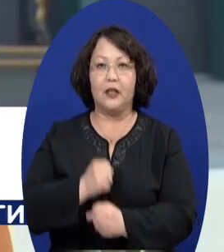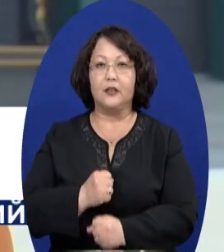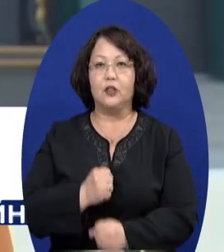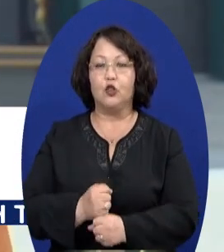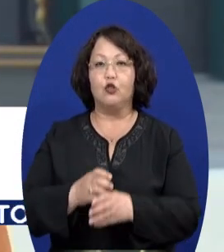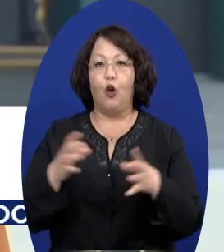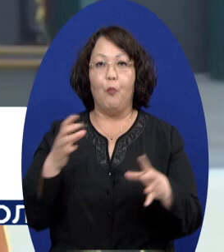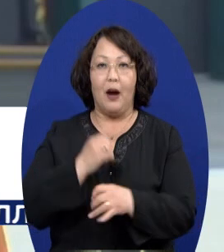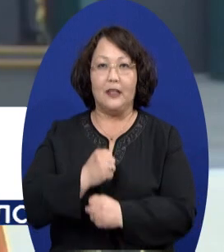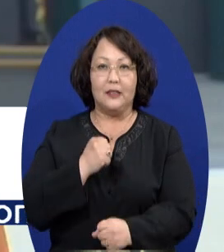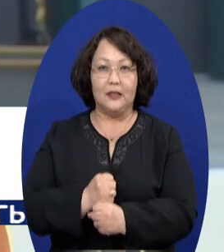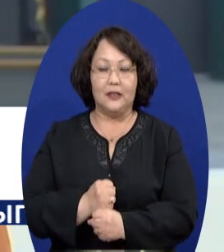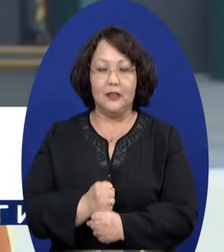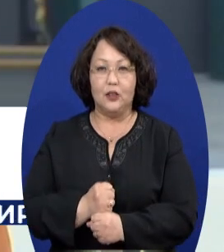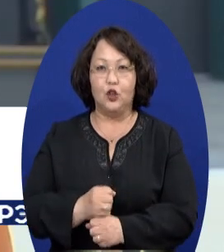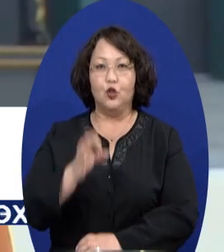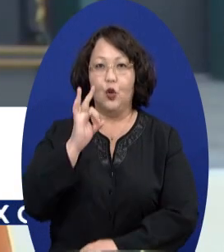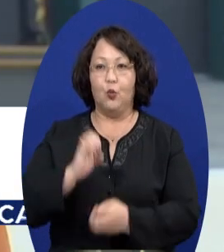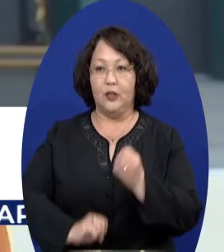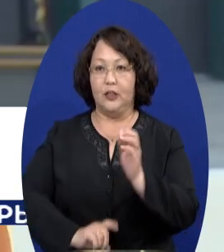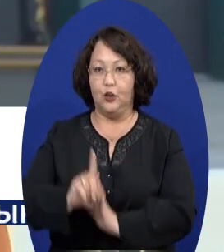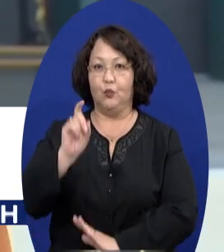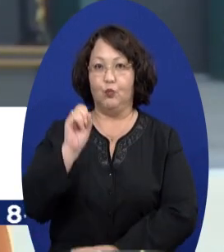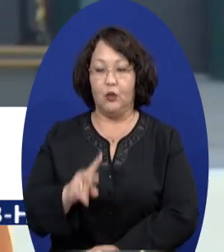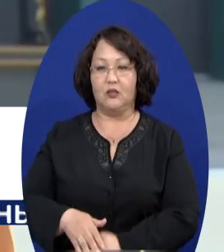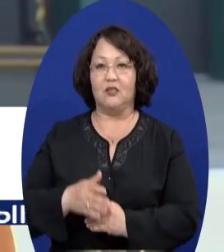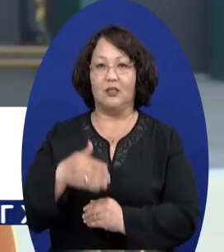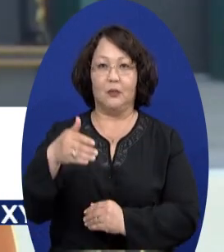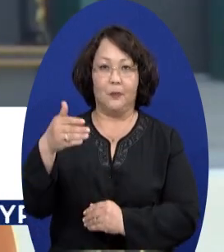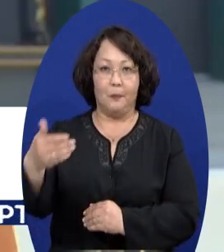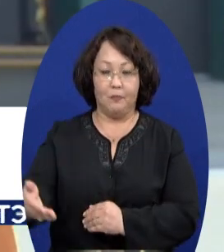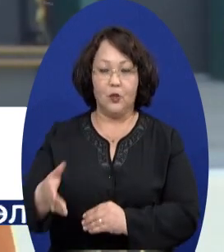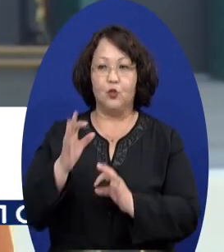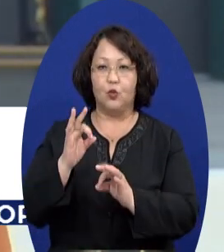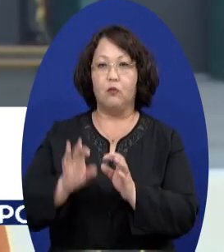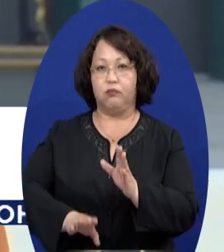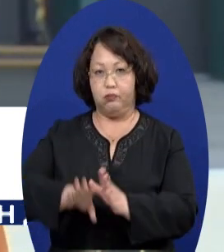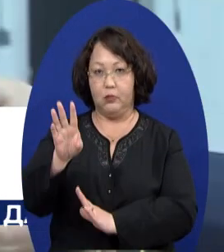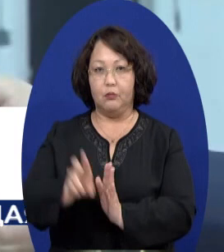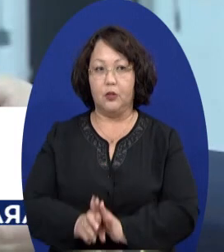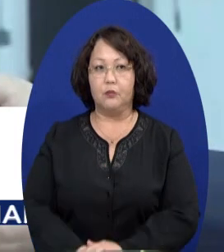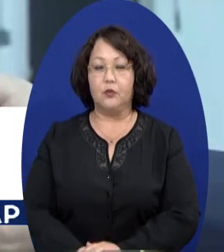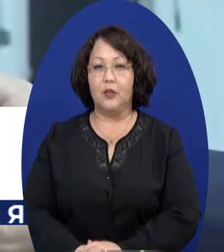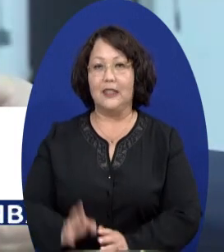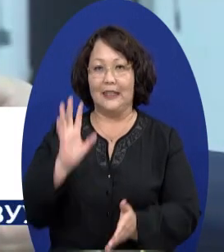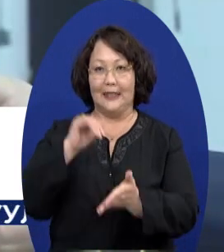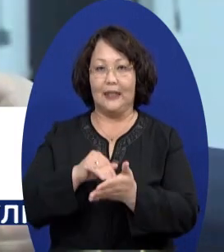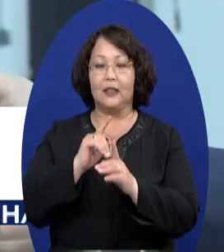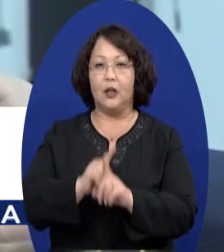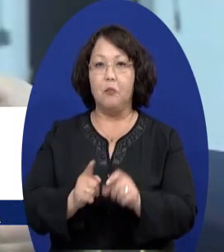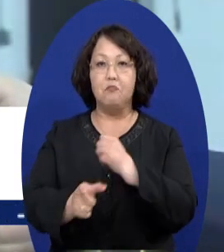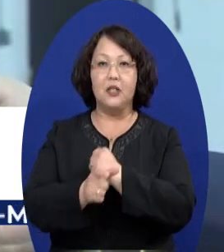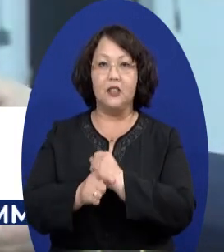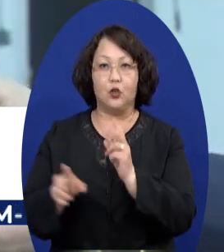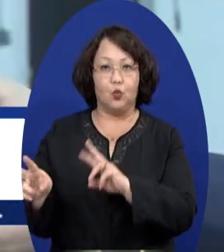том ажлыг бол ер нь зөв эхлүүлж байж цаашдынх нь зам харгуй дардан байдаг л да. Стандартын дагуу мэрэгжлийн